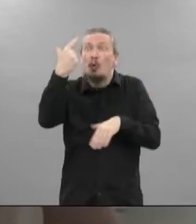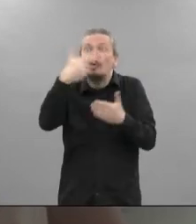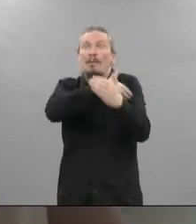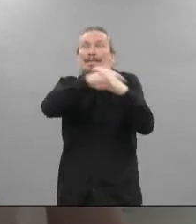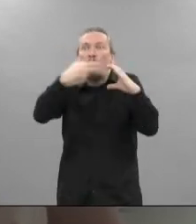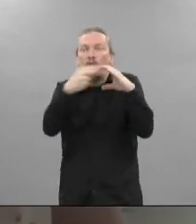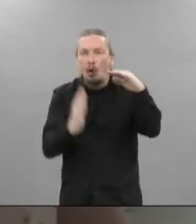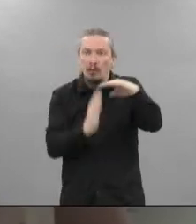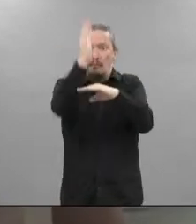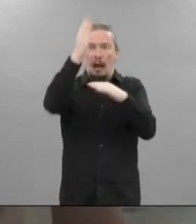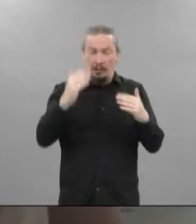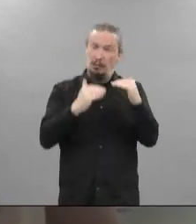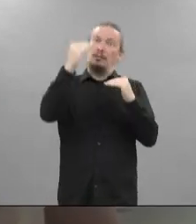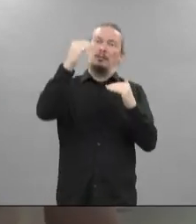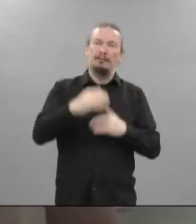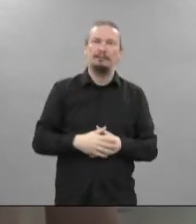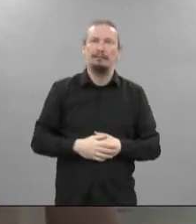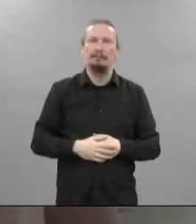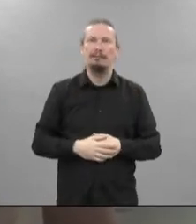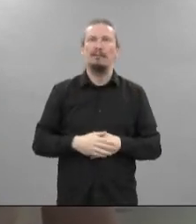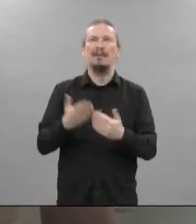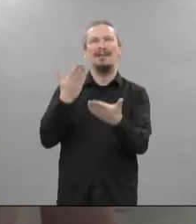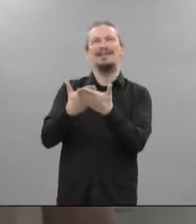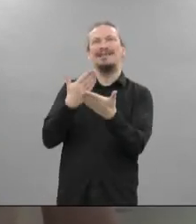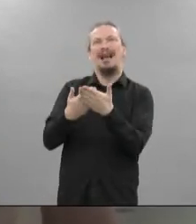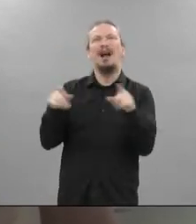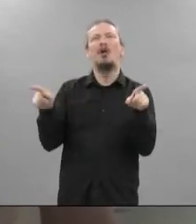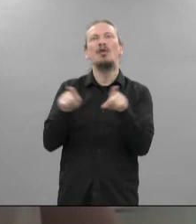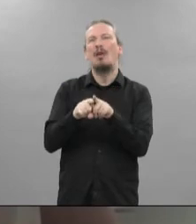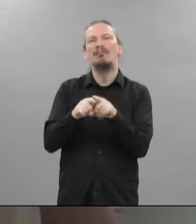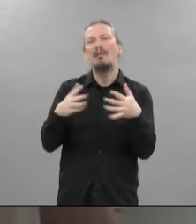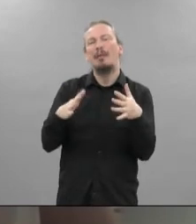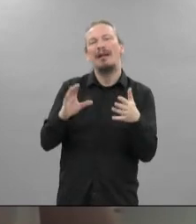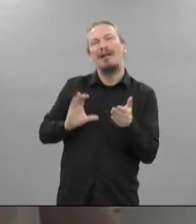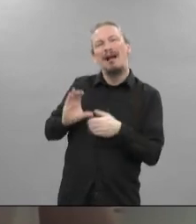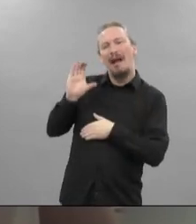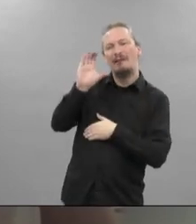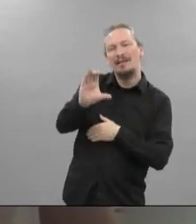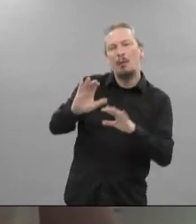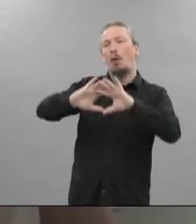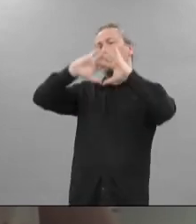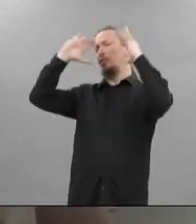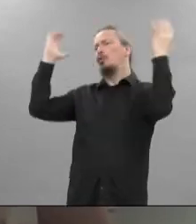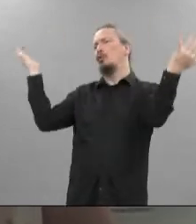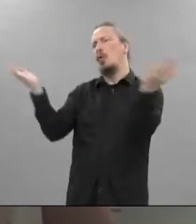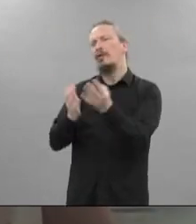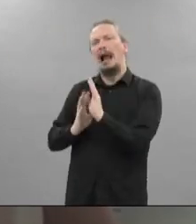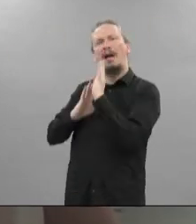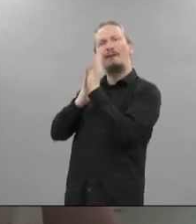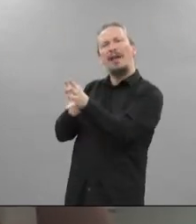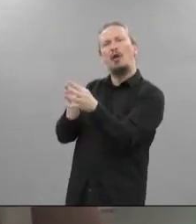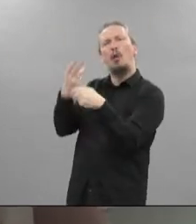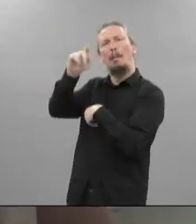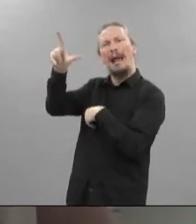millions. Pour remettre en perspective, ce montant est quasi comparable à l'investissement prévu pour la totalité des infrastructures cyclables de